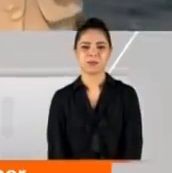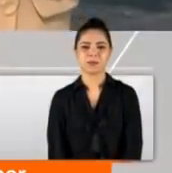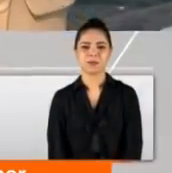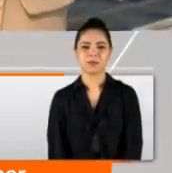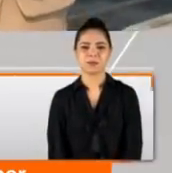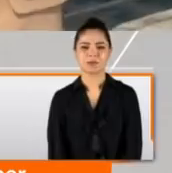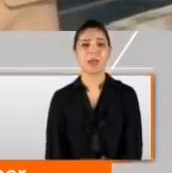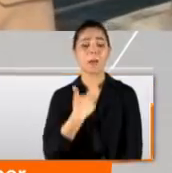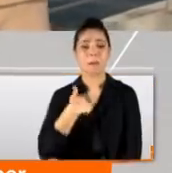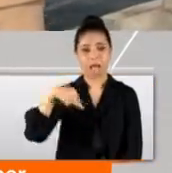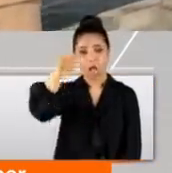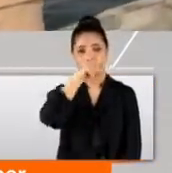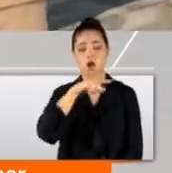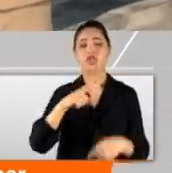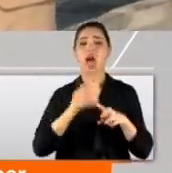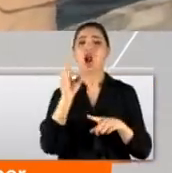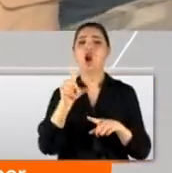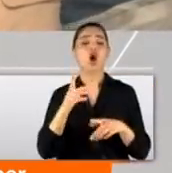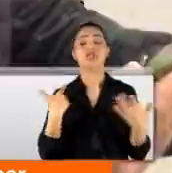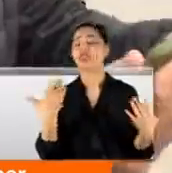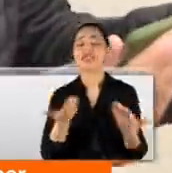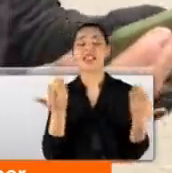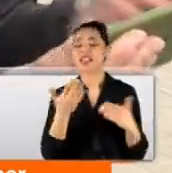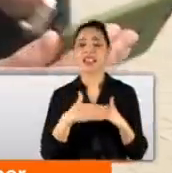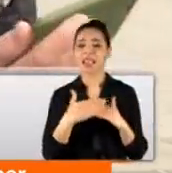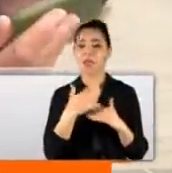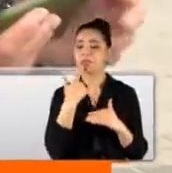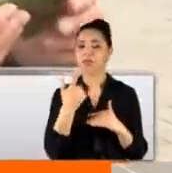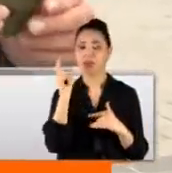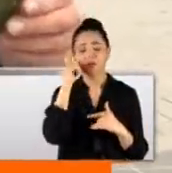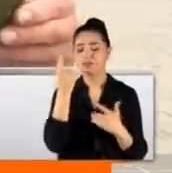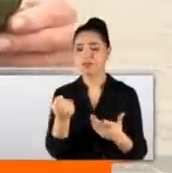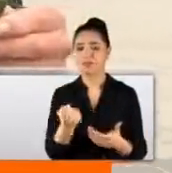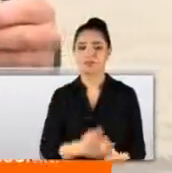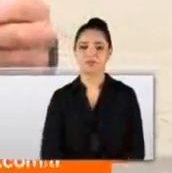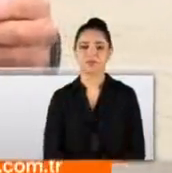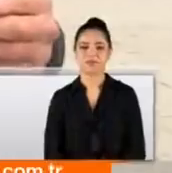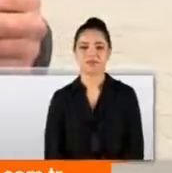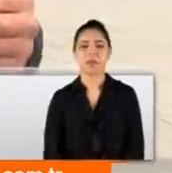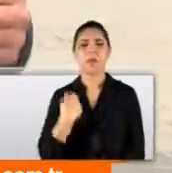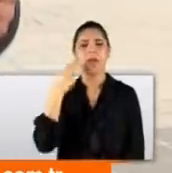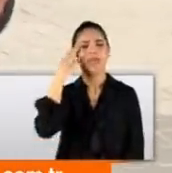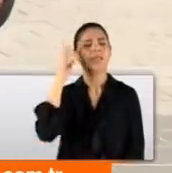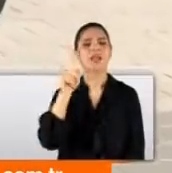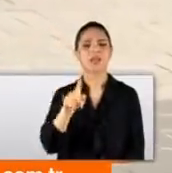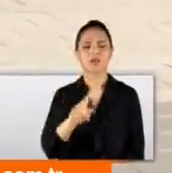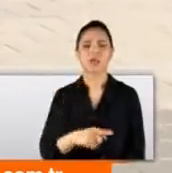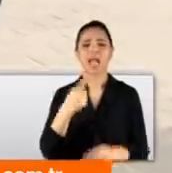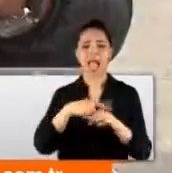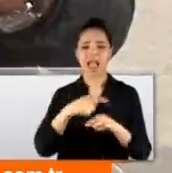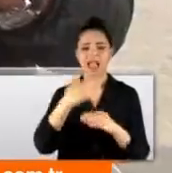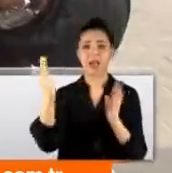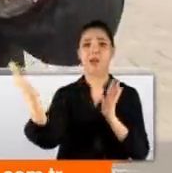peki ama ben onların rolüne nasıl girdim dersiniz? Çıkaramadım, tanıyamadım ki. Escobar duydunuz mu? Escobar